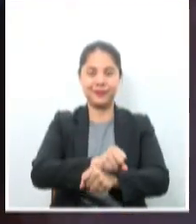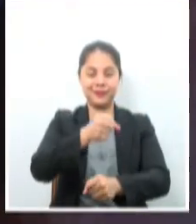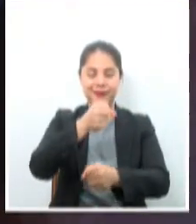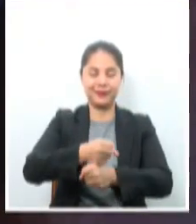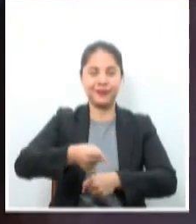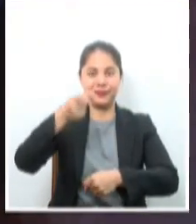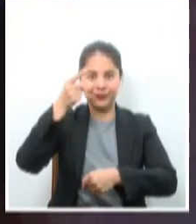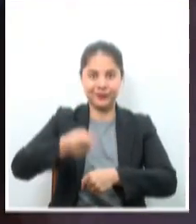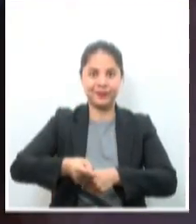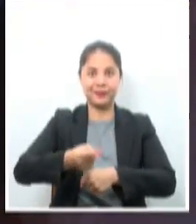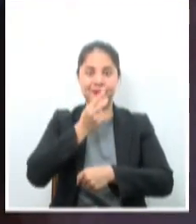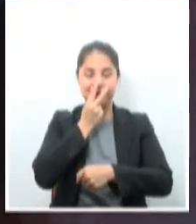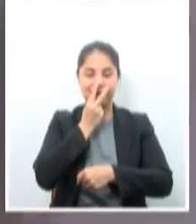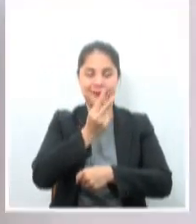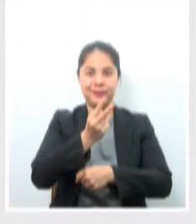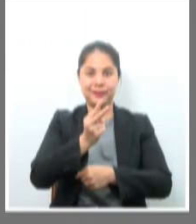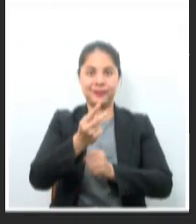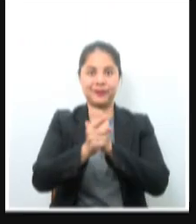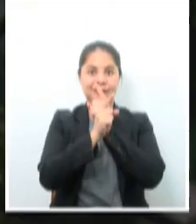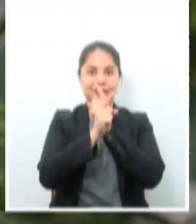ความคิด Active Learning ครับ